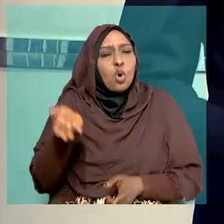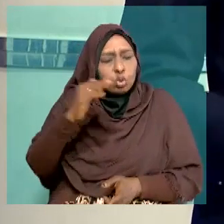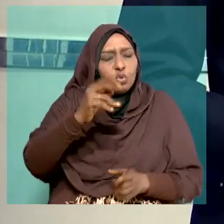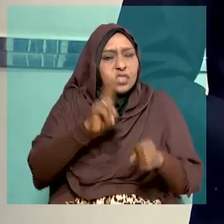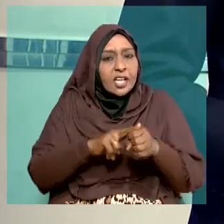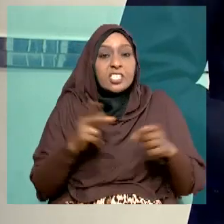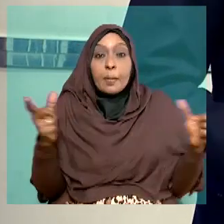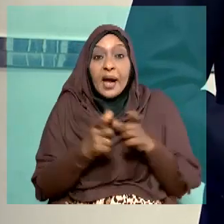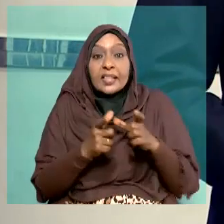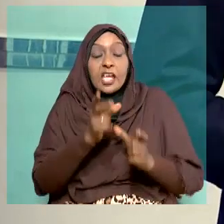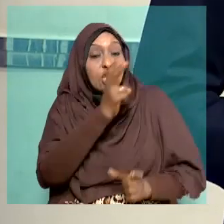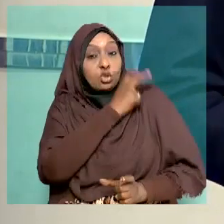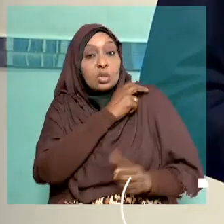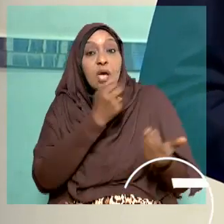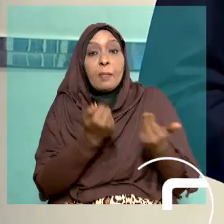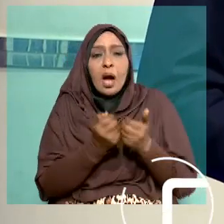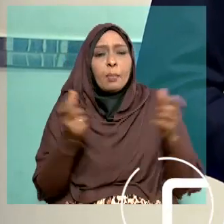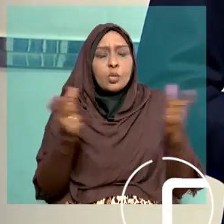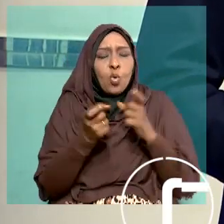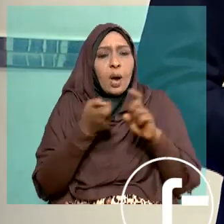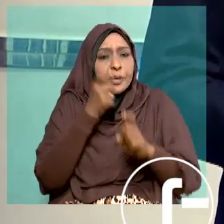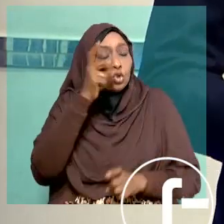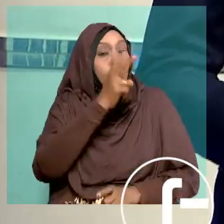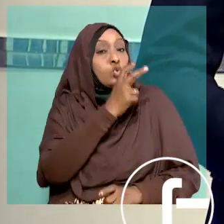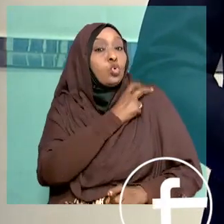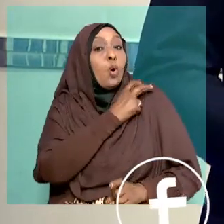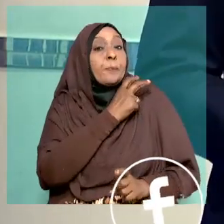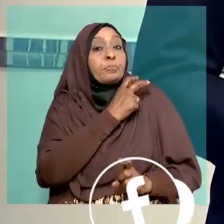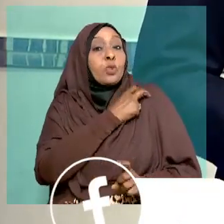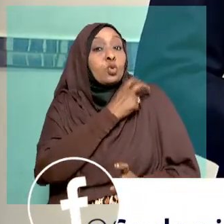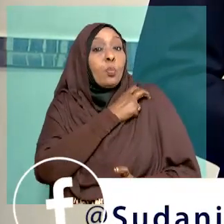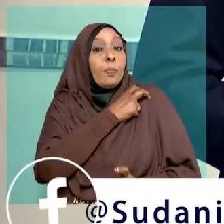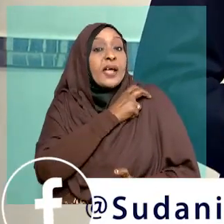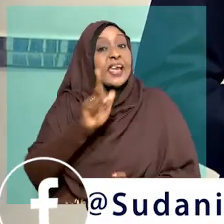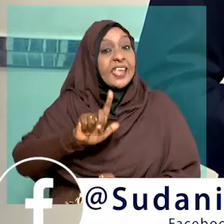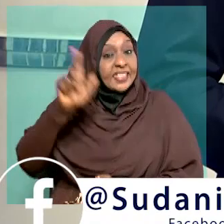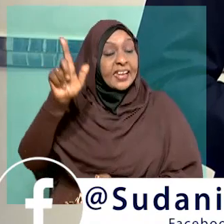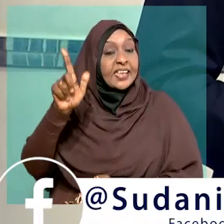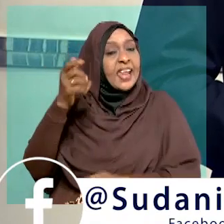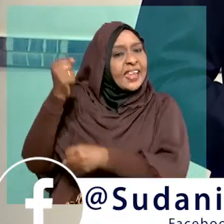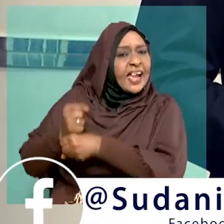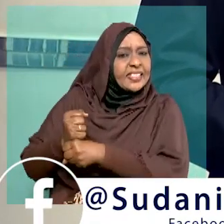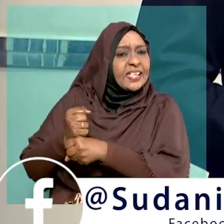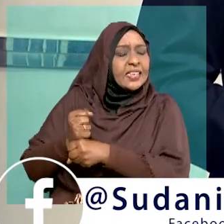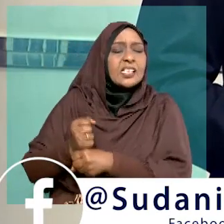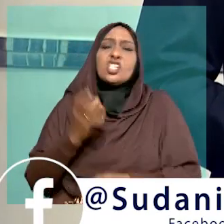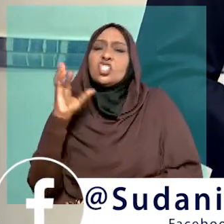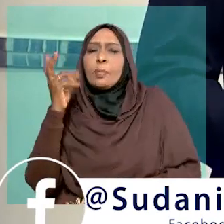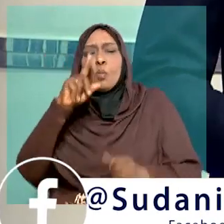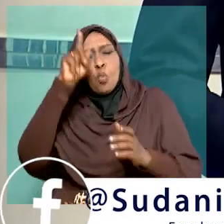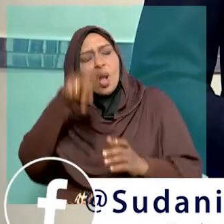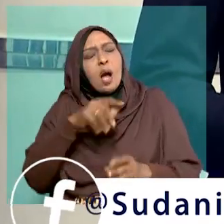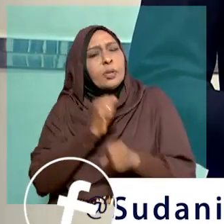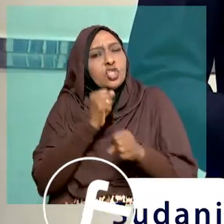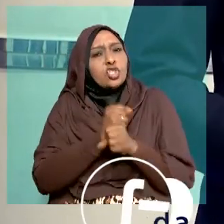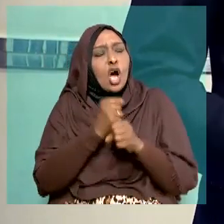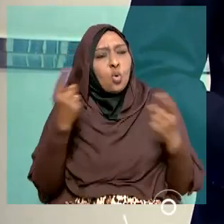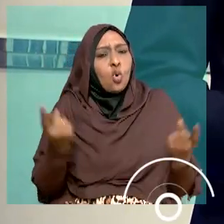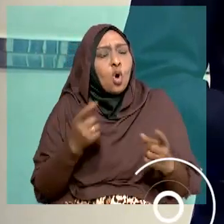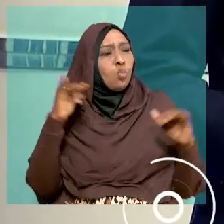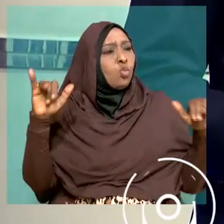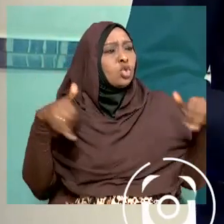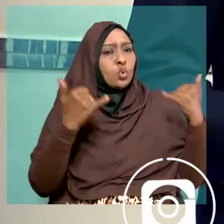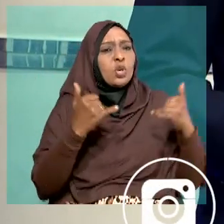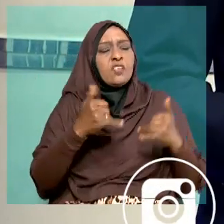جمعتني الصدفة مع نخبة من الضباط الإداريين المتقاعدين الذين أفنوا زهرة شبابهم متجولين في